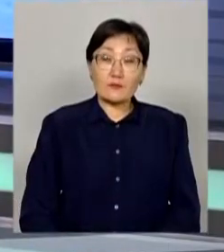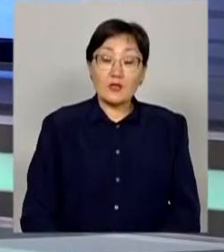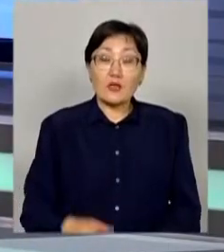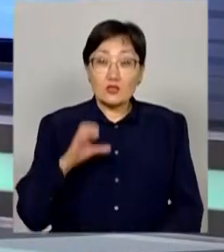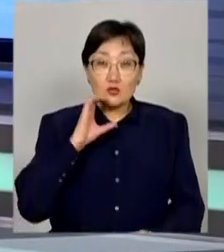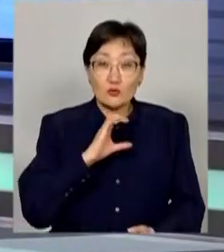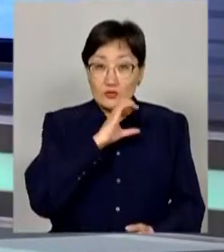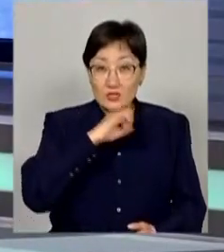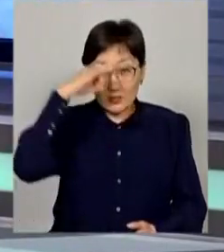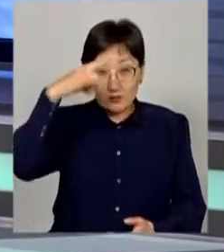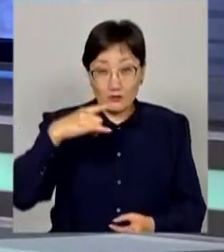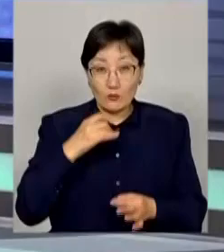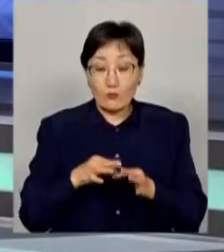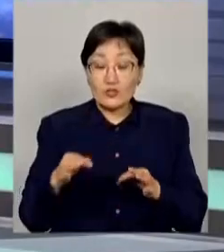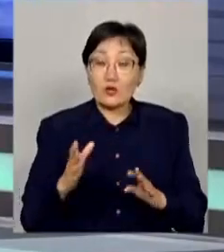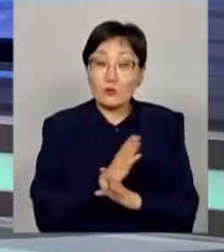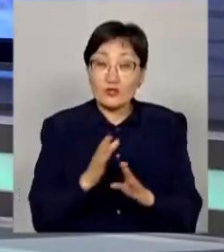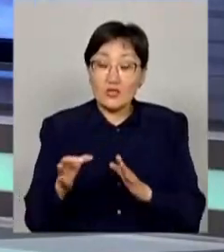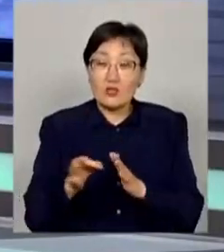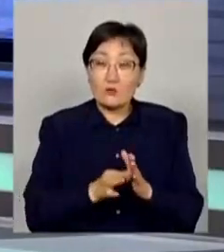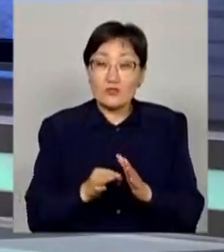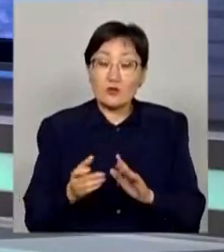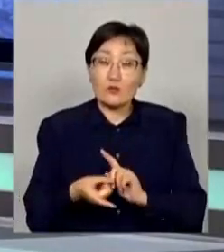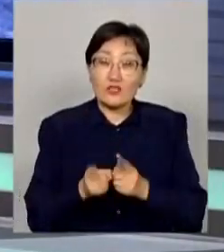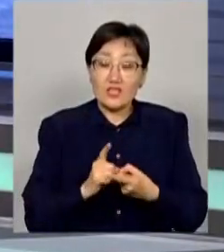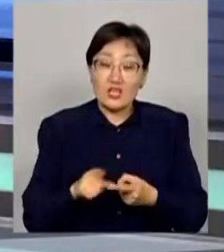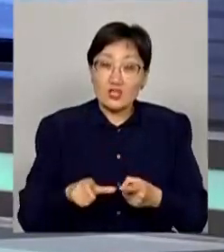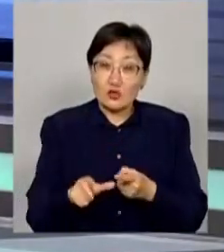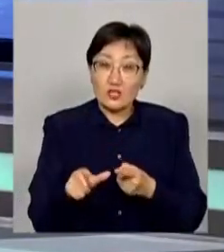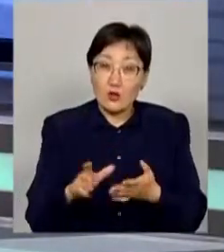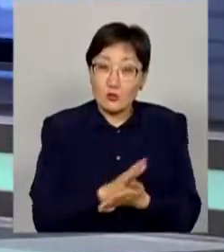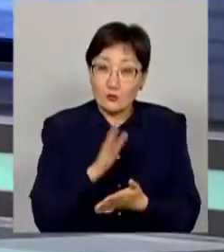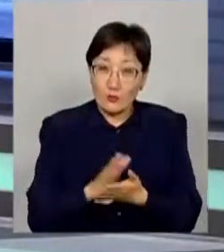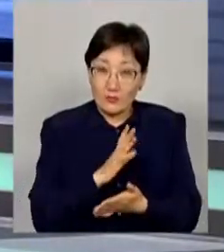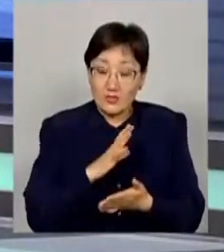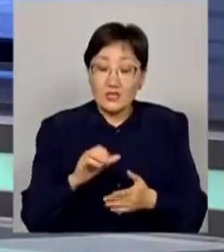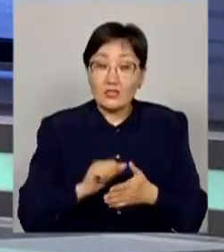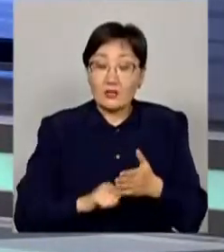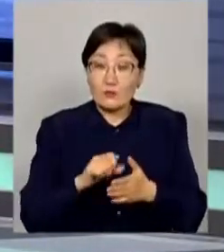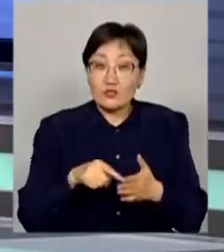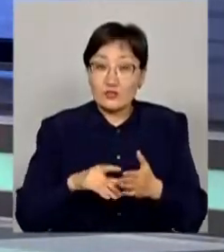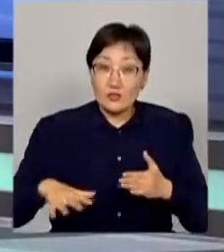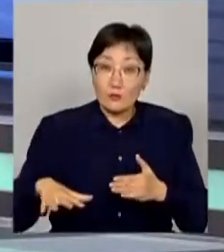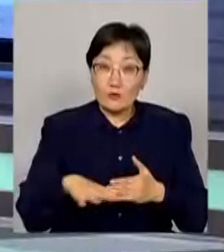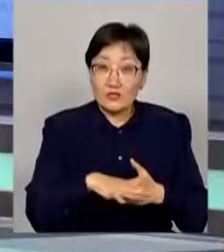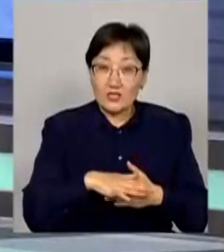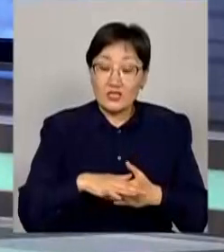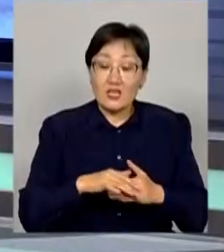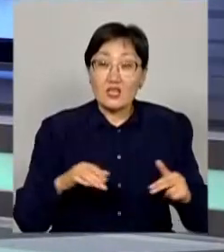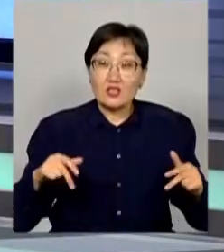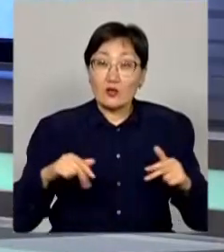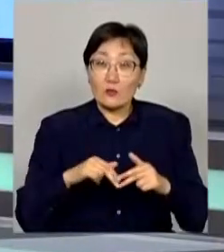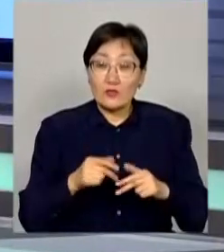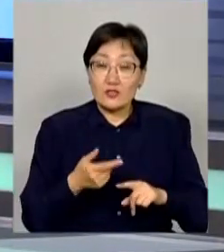Солтүстік Қазақстан облысында ауа райы күрт бұзылып, жолдарды көктайғақ басты. Салдарынан қала аумағындағы қозғалыс қиындаған.